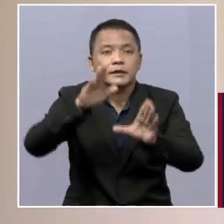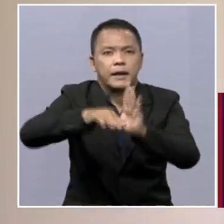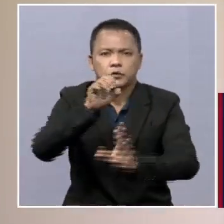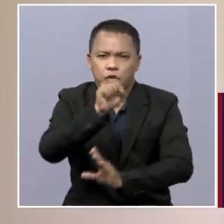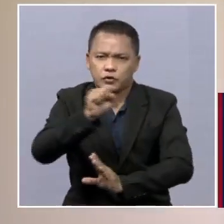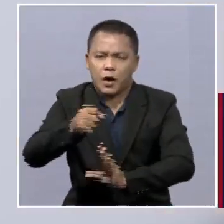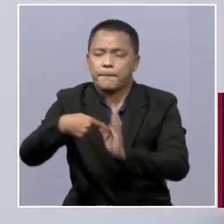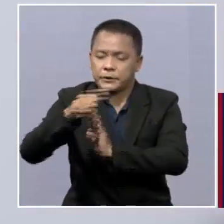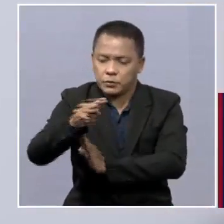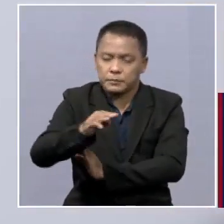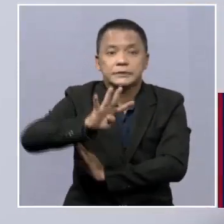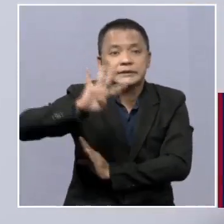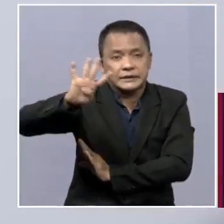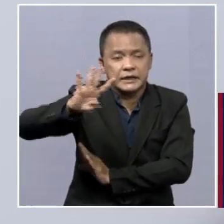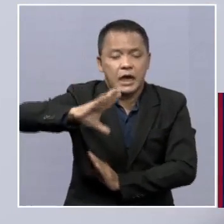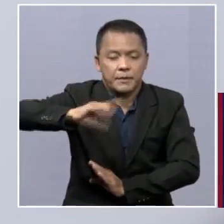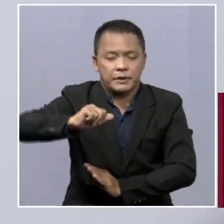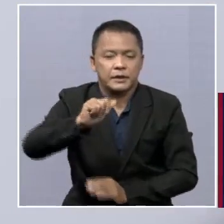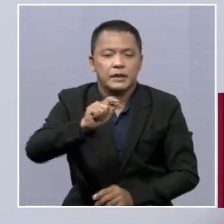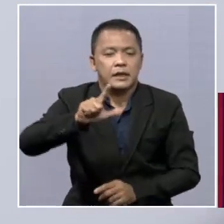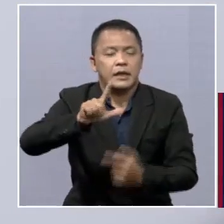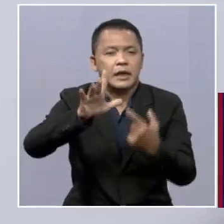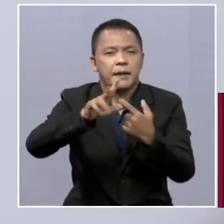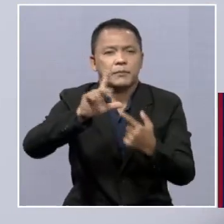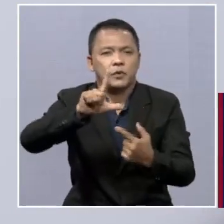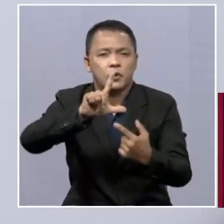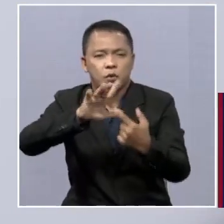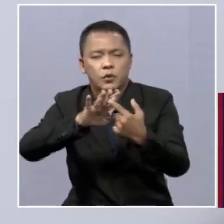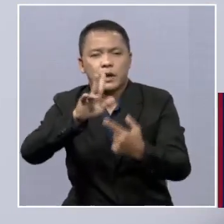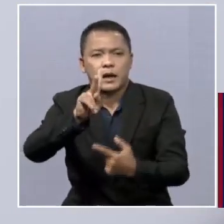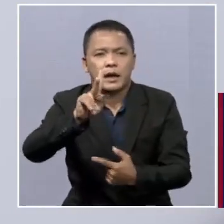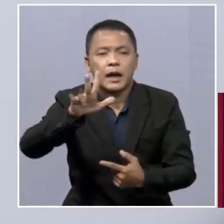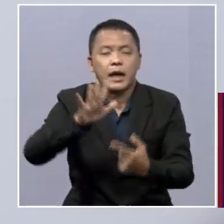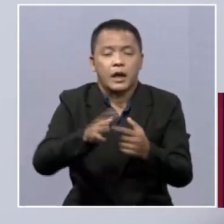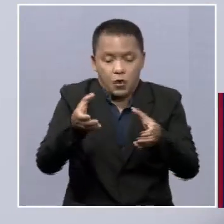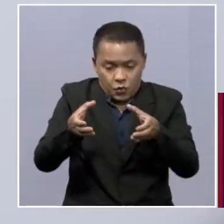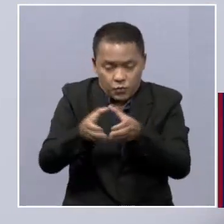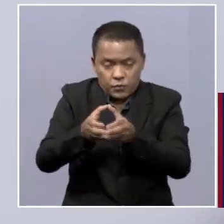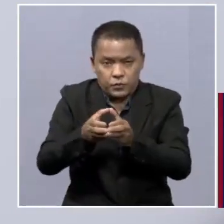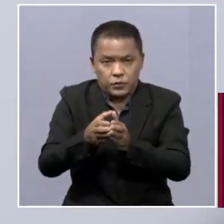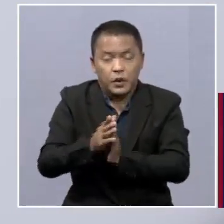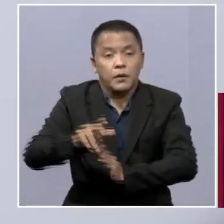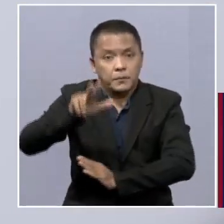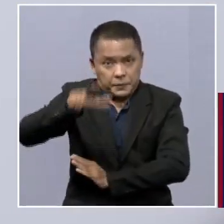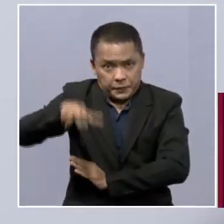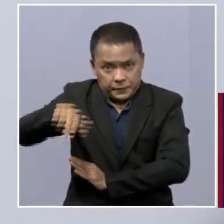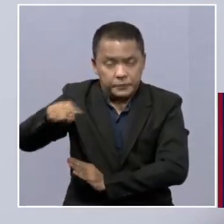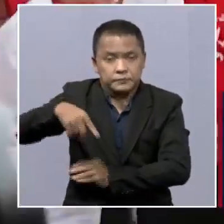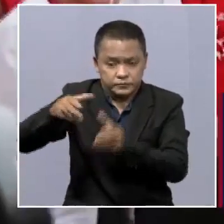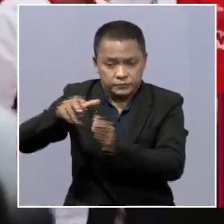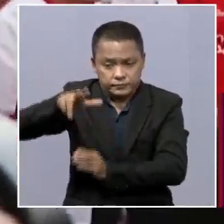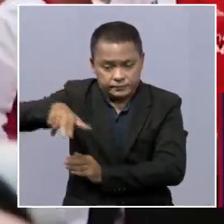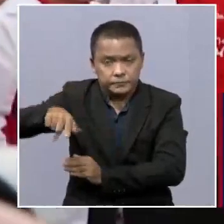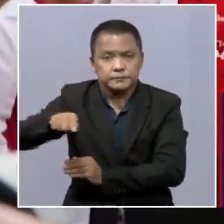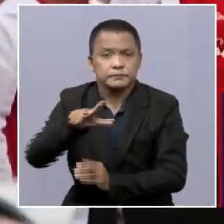ส.ปทุมเขต4อำเภอลำลูกกานะคะขณะที่ฝ่าย ของคุณอุ้งอิงชินวัตรเนี่ยคุณผู้ชมคะของ